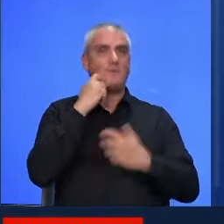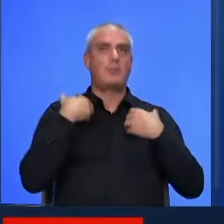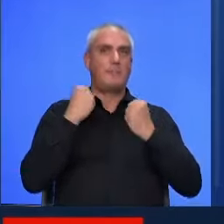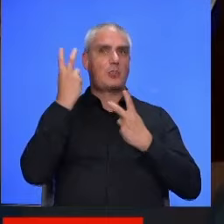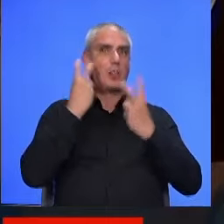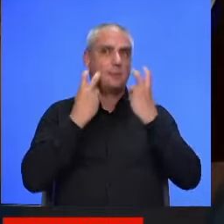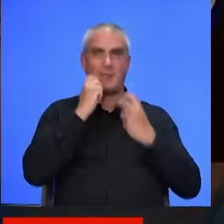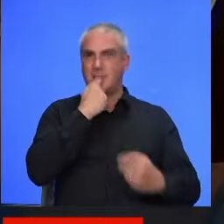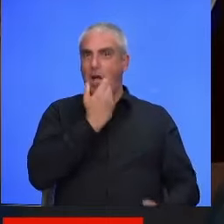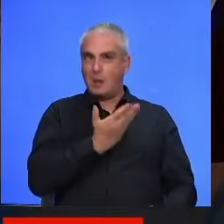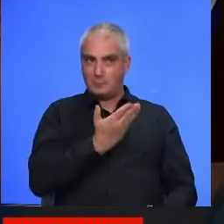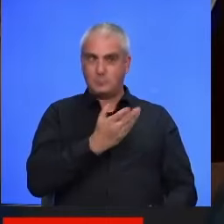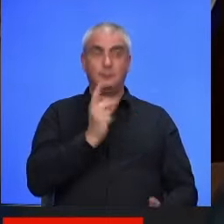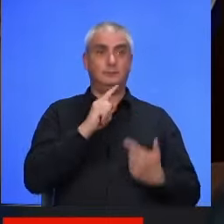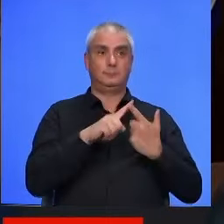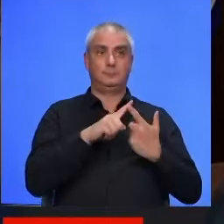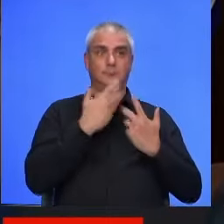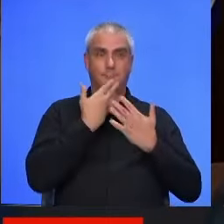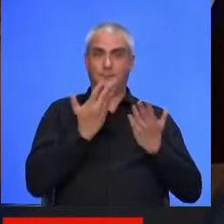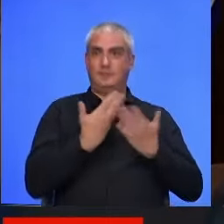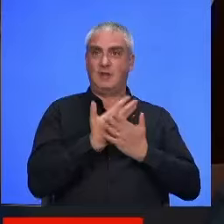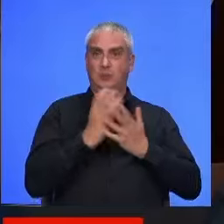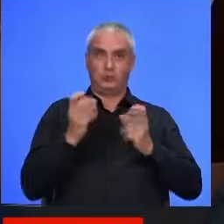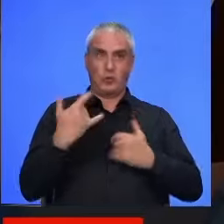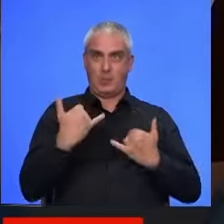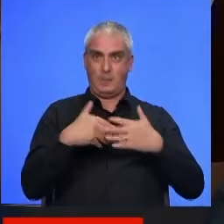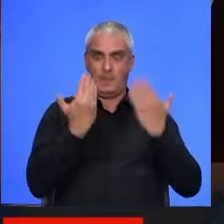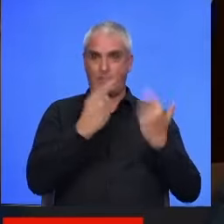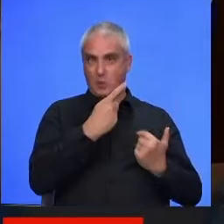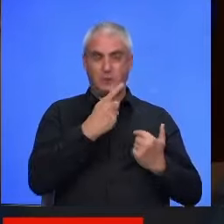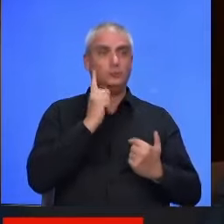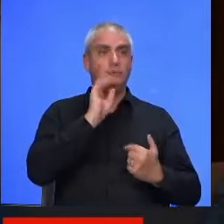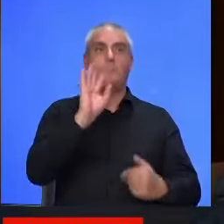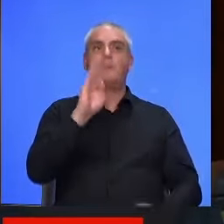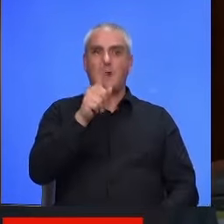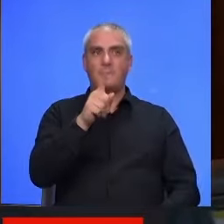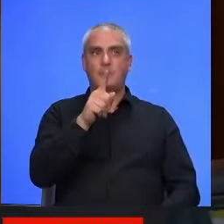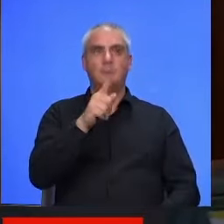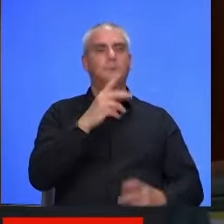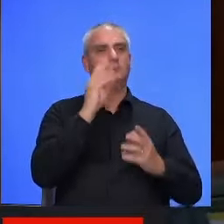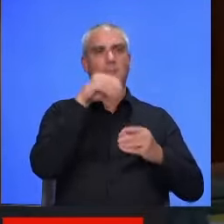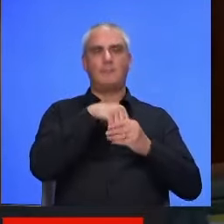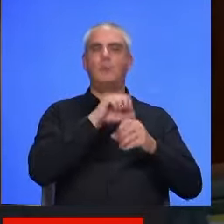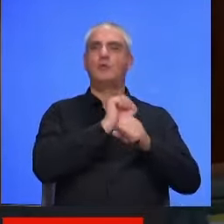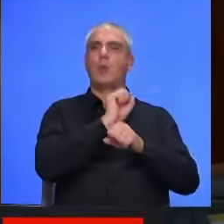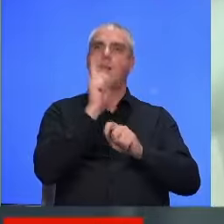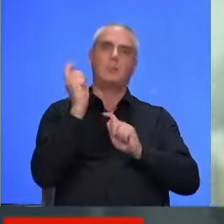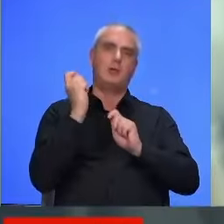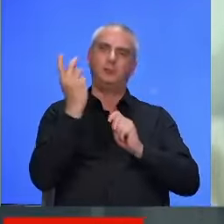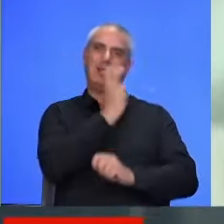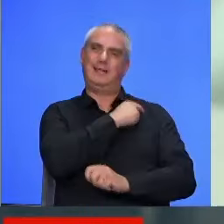מידע. ובהמשך לחשיפה בכאן רשת ב' הבוקר, שמו של ברוורמן מחכב גם בתלונה